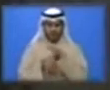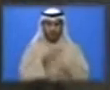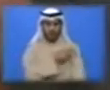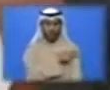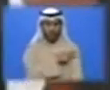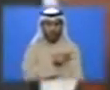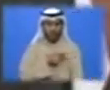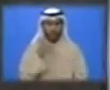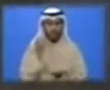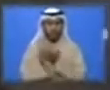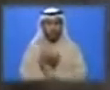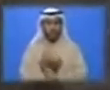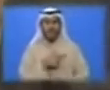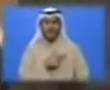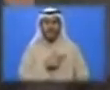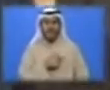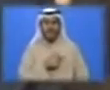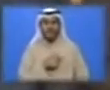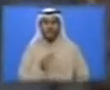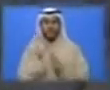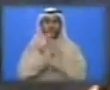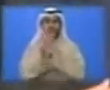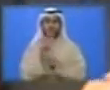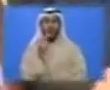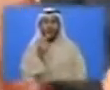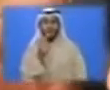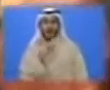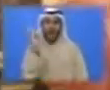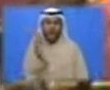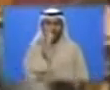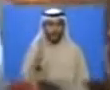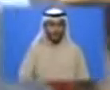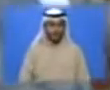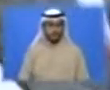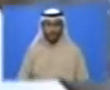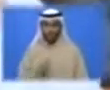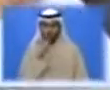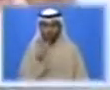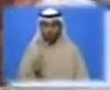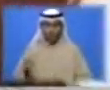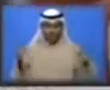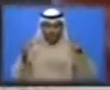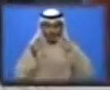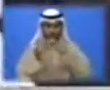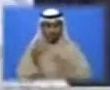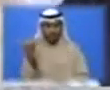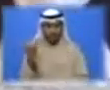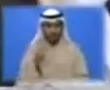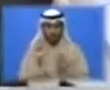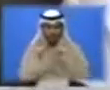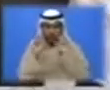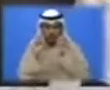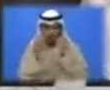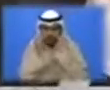للدفاع عن المال العام، وشدد سموه على أهمية جمعيات النفع العام ودورها المجتمعي والتوعوي